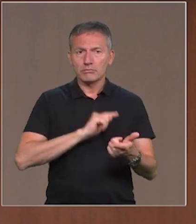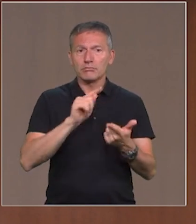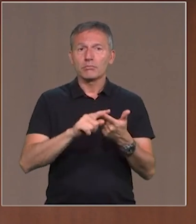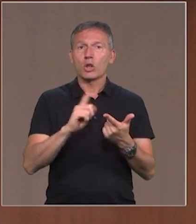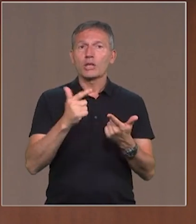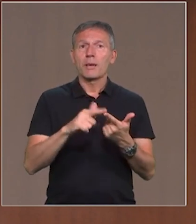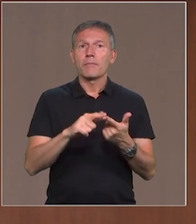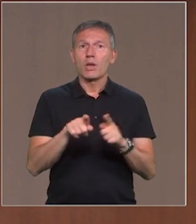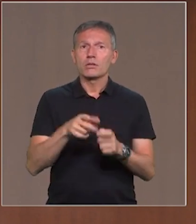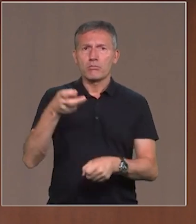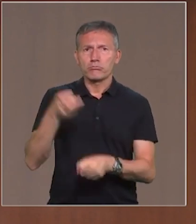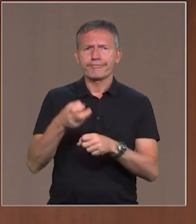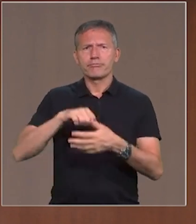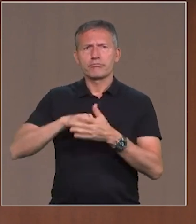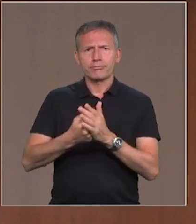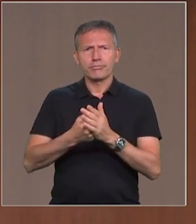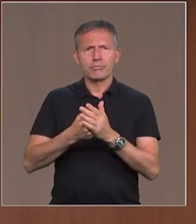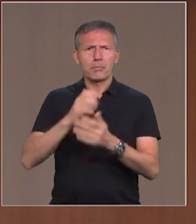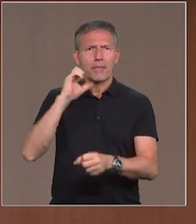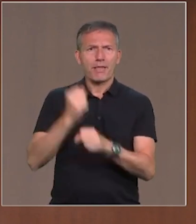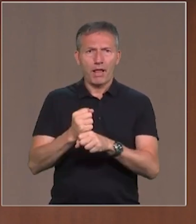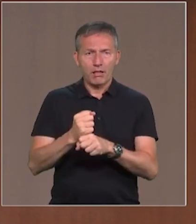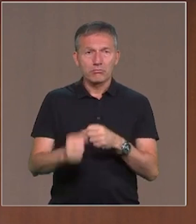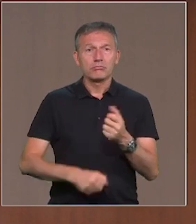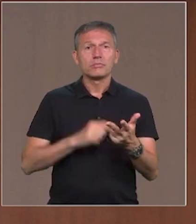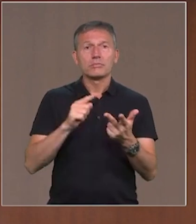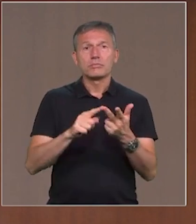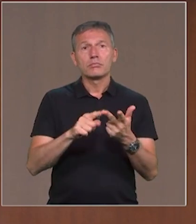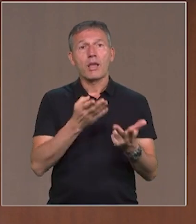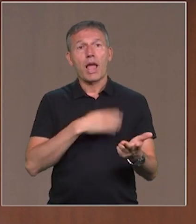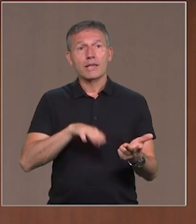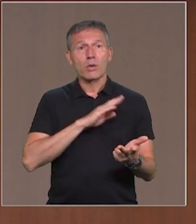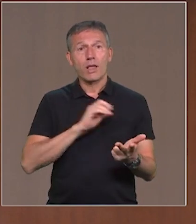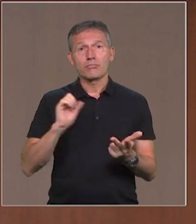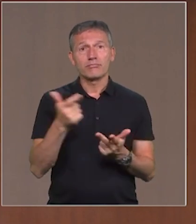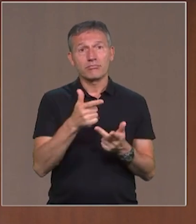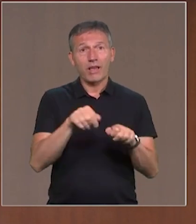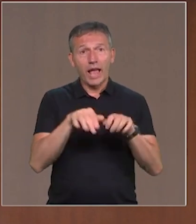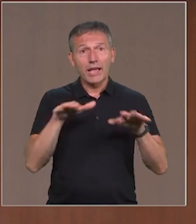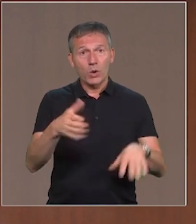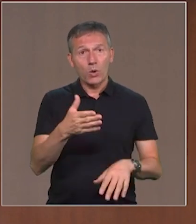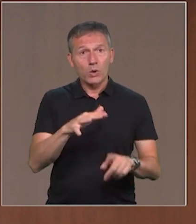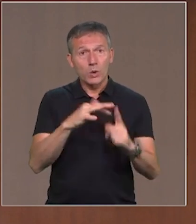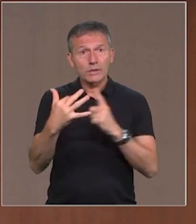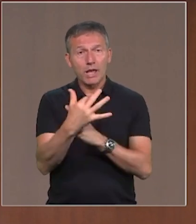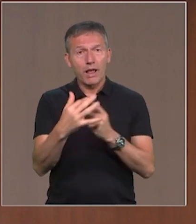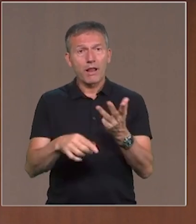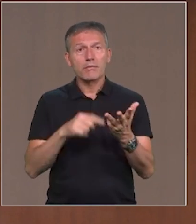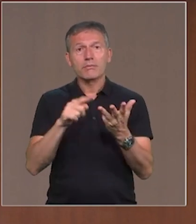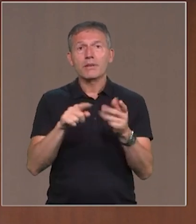pilier, la fermeté de la réponse pénale. Ensuite, la responsabilisation des réseaux sociaux. Et enfin, un